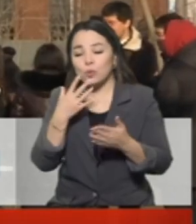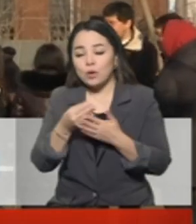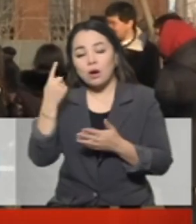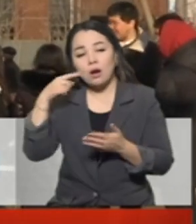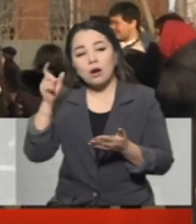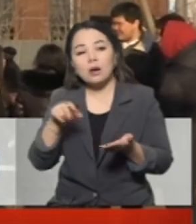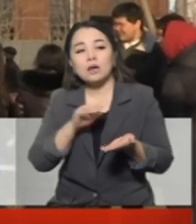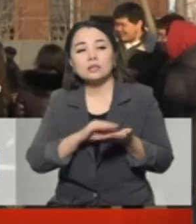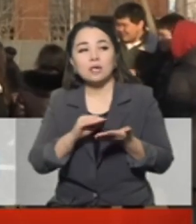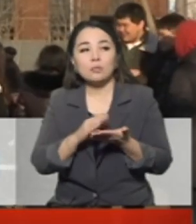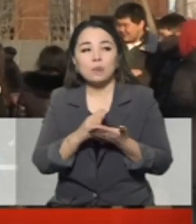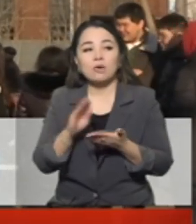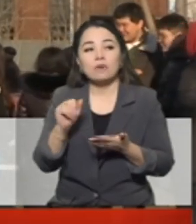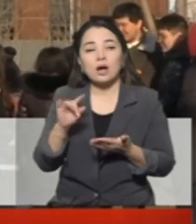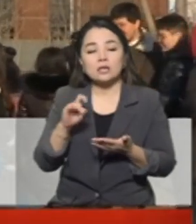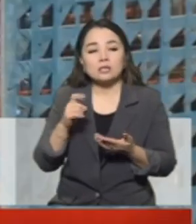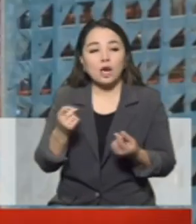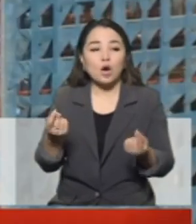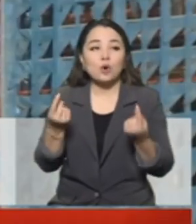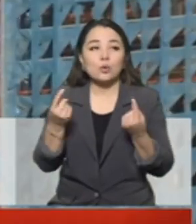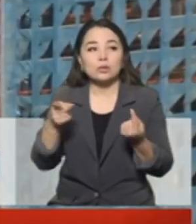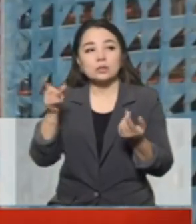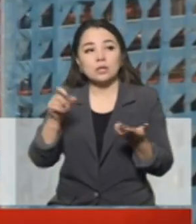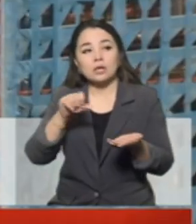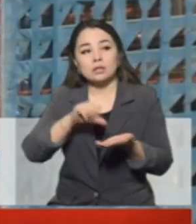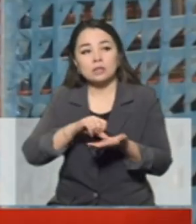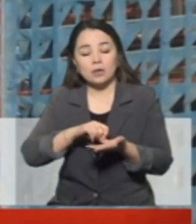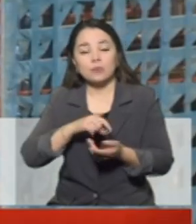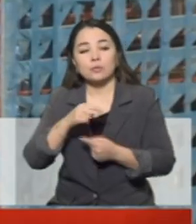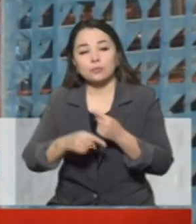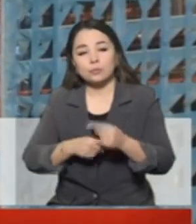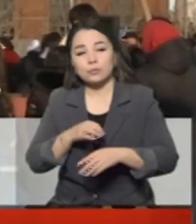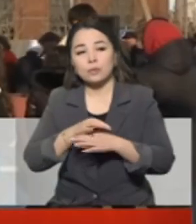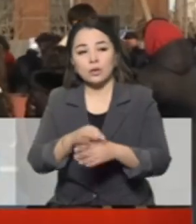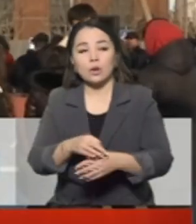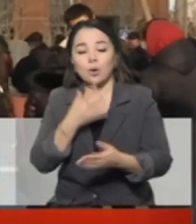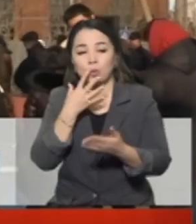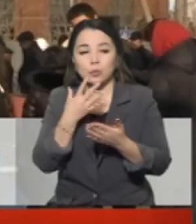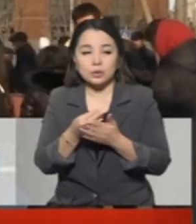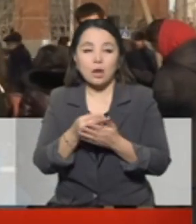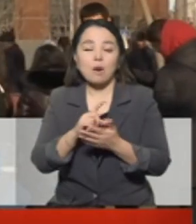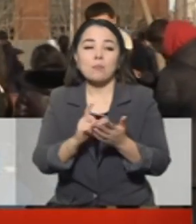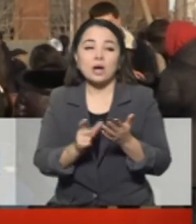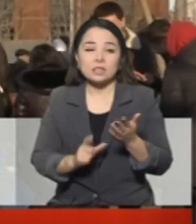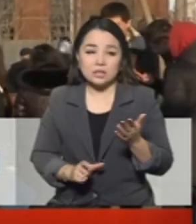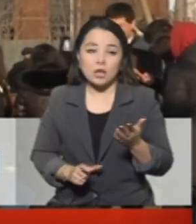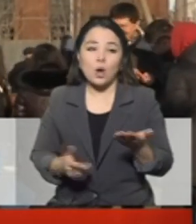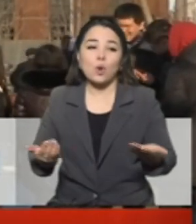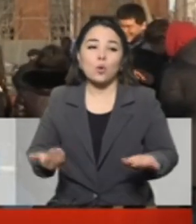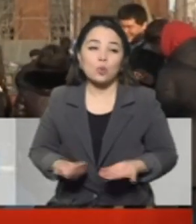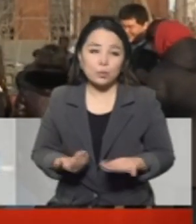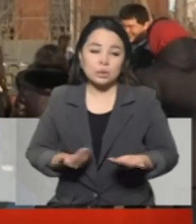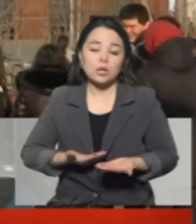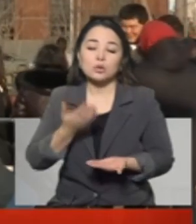есептейді. Фаризаның ұлылығы да, бақыты да, кемеңгерлігі де, ұрпақтарының поэзиясының өміршеңдігі де осыдан деп ойлаймын.